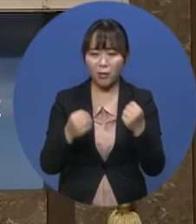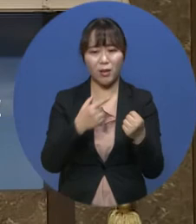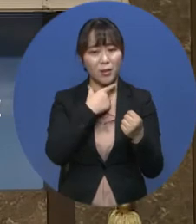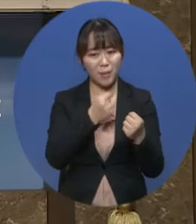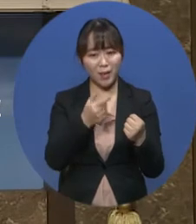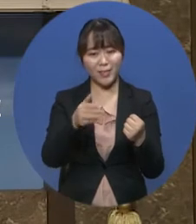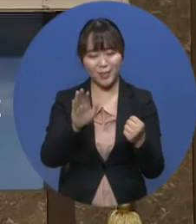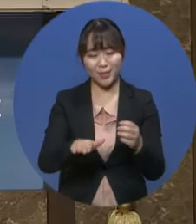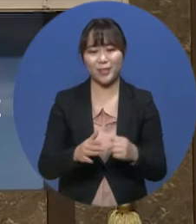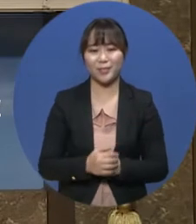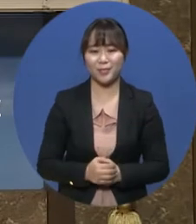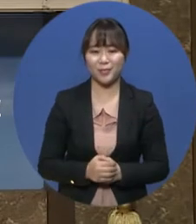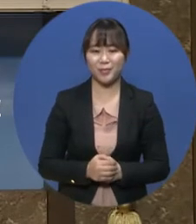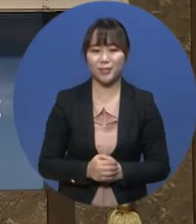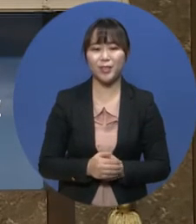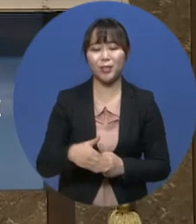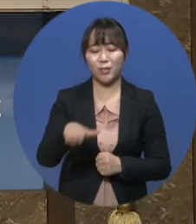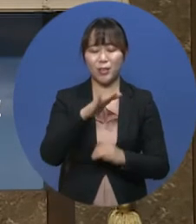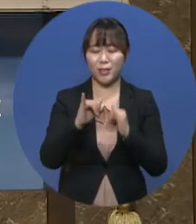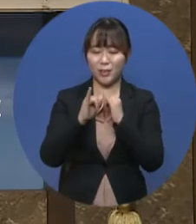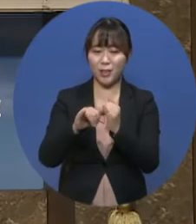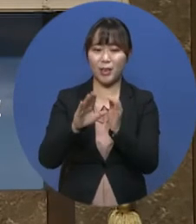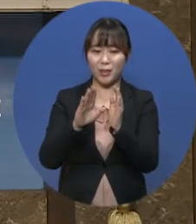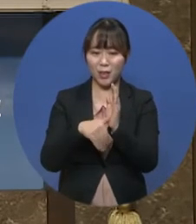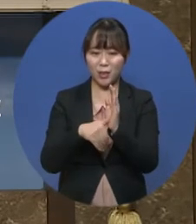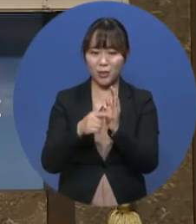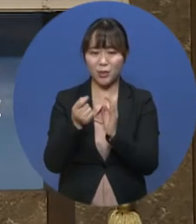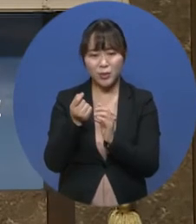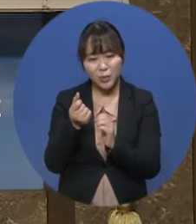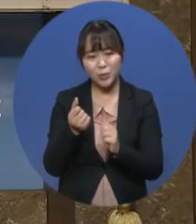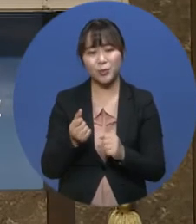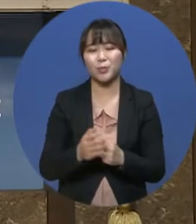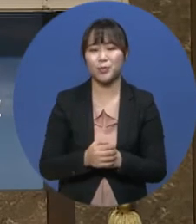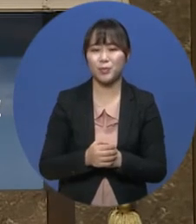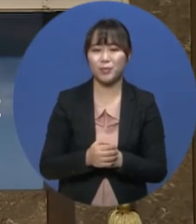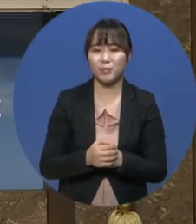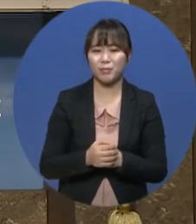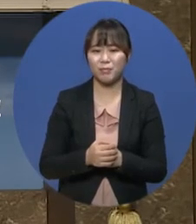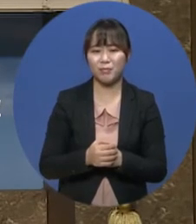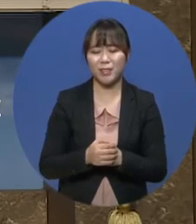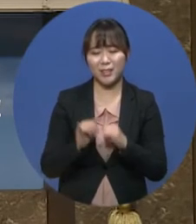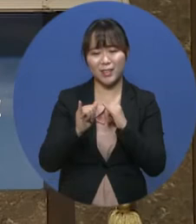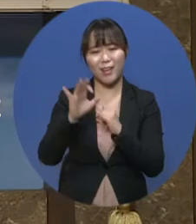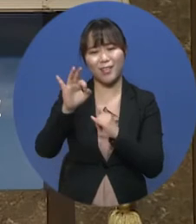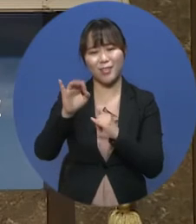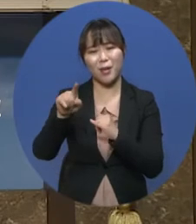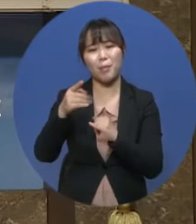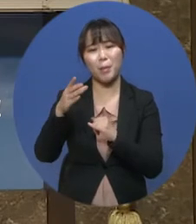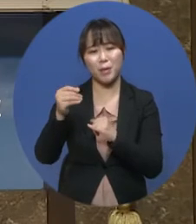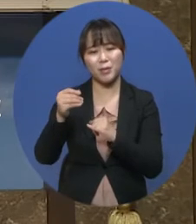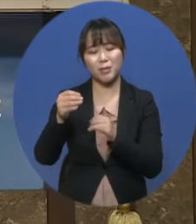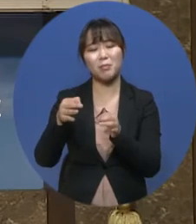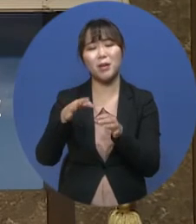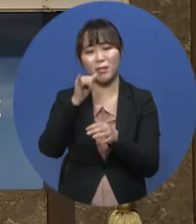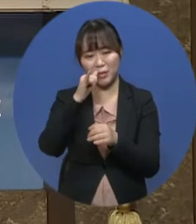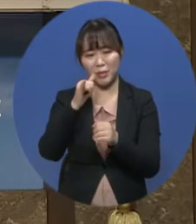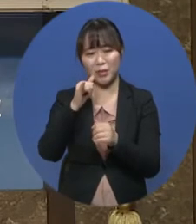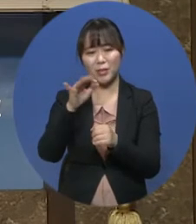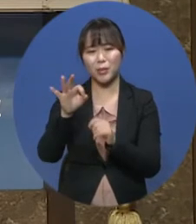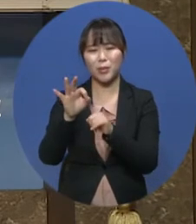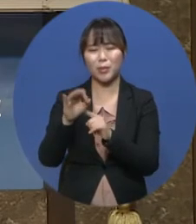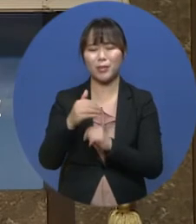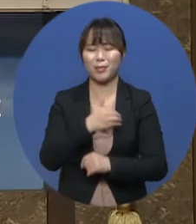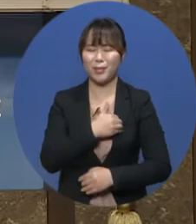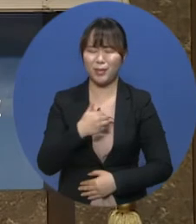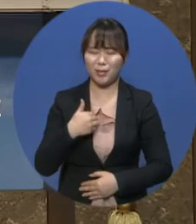좋겠는데 4 저희가 시상 할 때 조금이지만 100만 원씩을 d 되는데 그 돈도